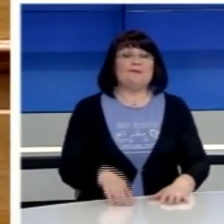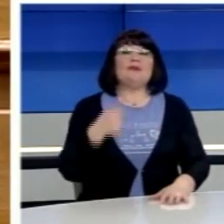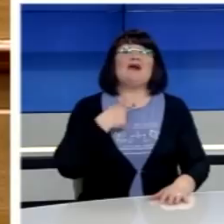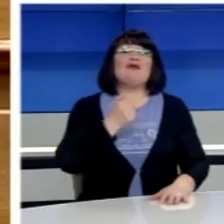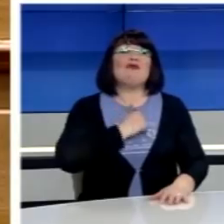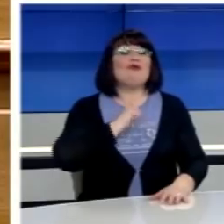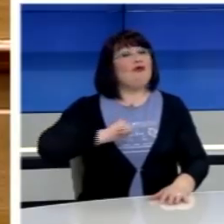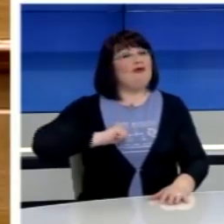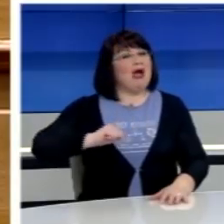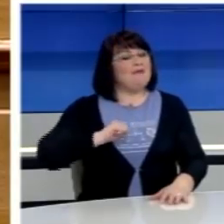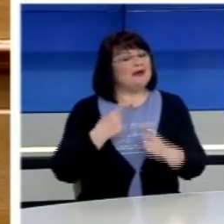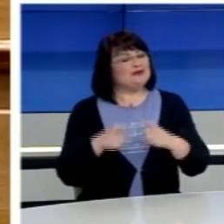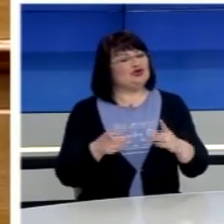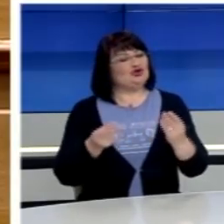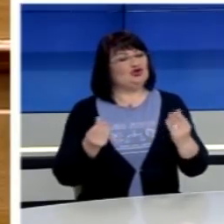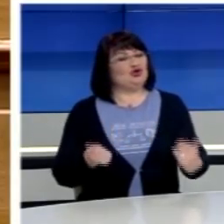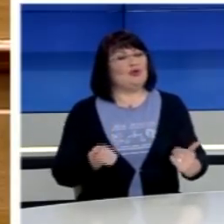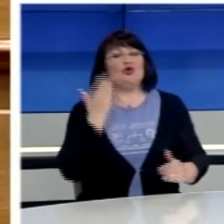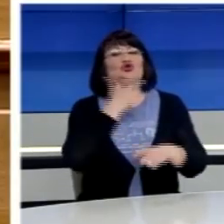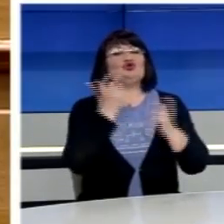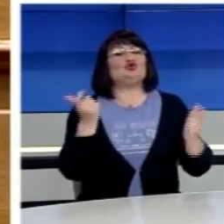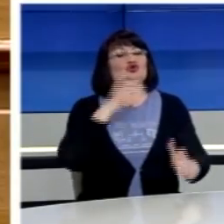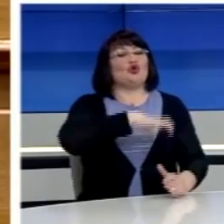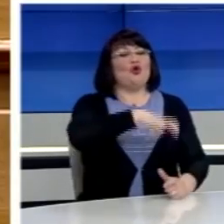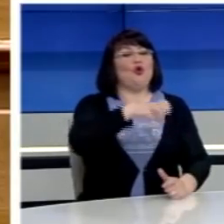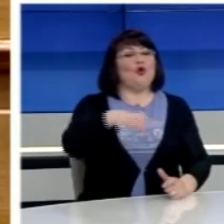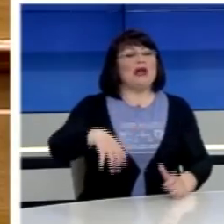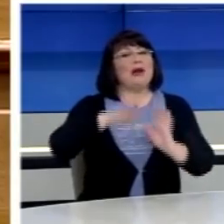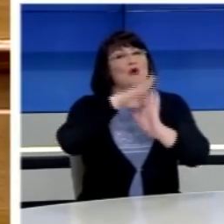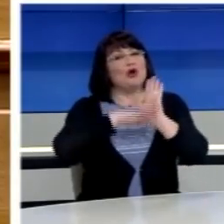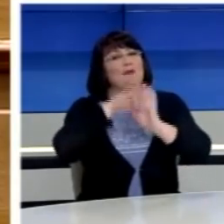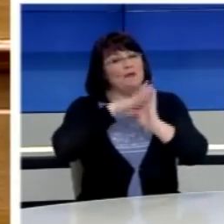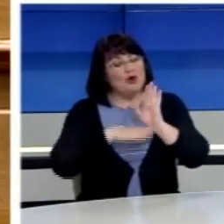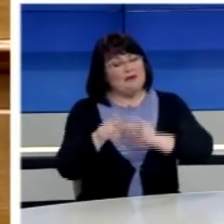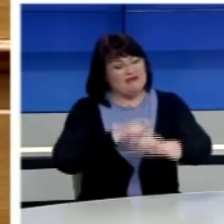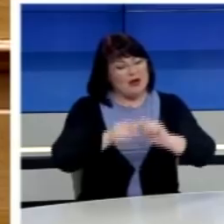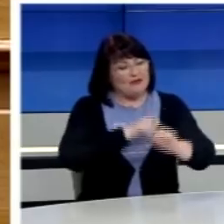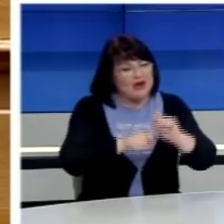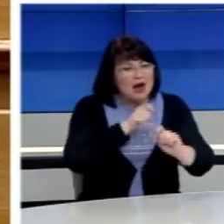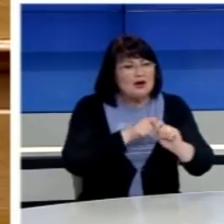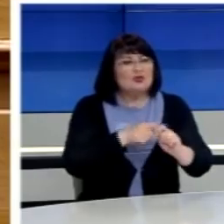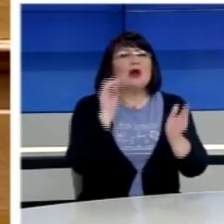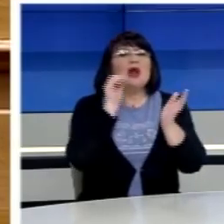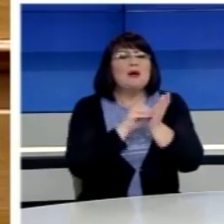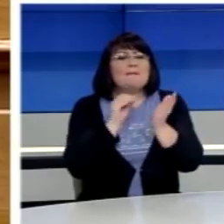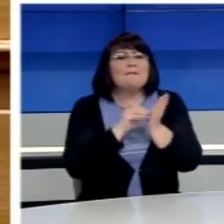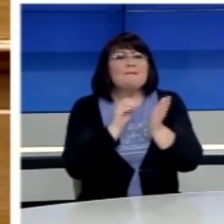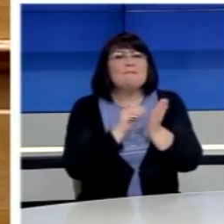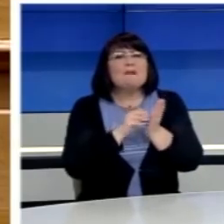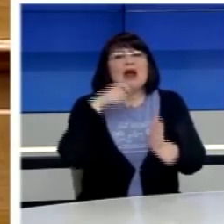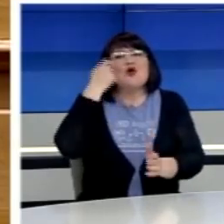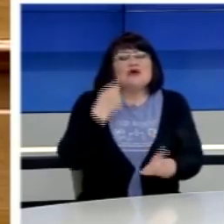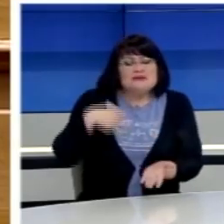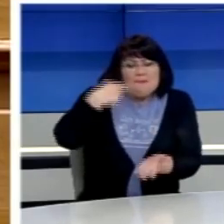αλλού το πάτε. Γιατί και σήμερα σε μια σειρά σχολεία γίνονται τέτοια προγράμματα, αλλά βάζουν πάλι οι γονείς το χέρι